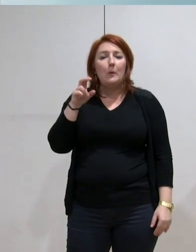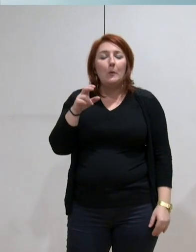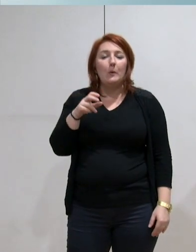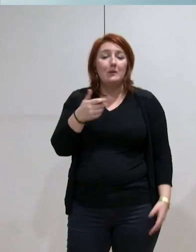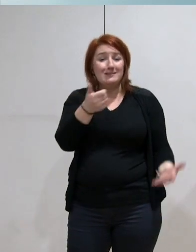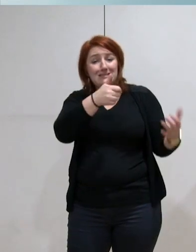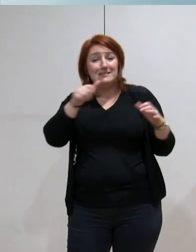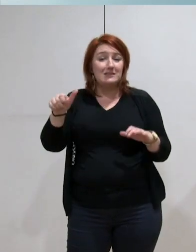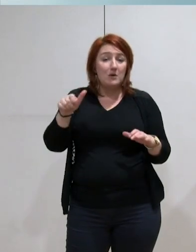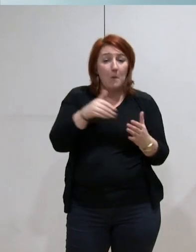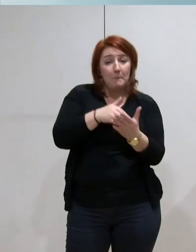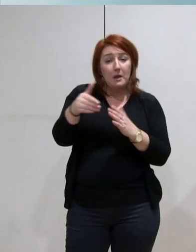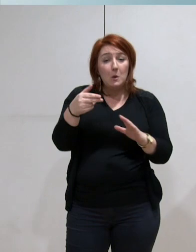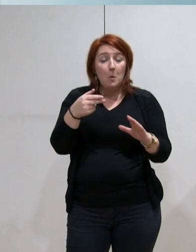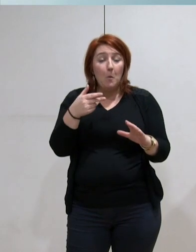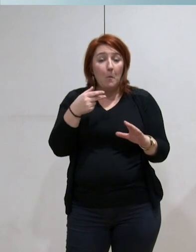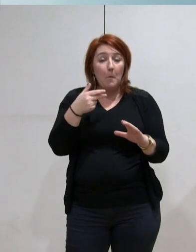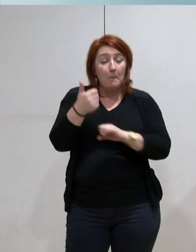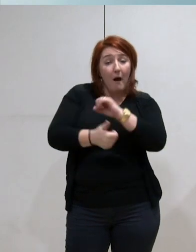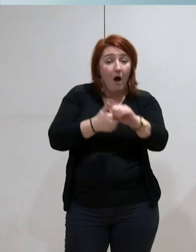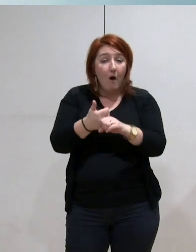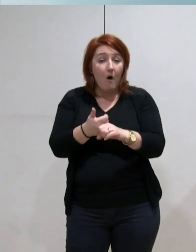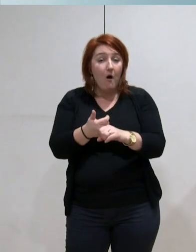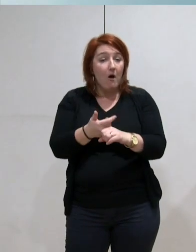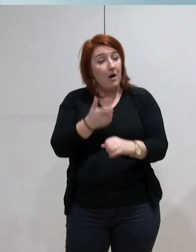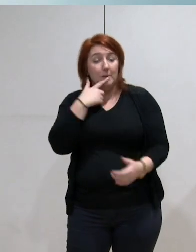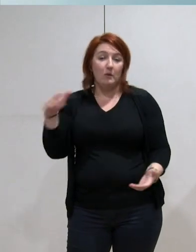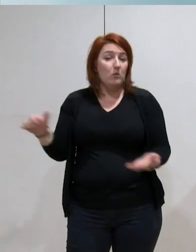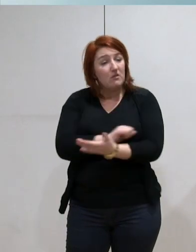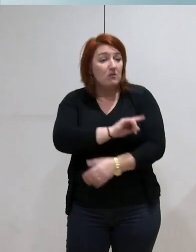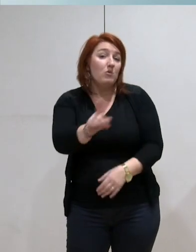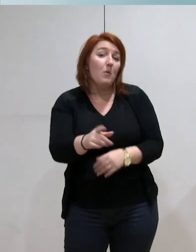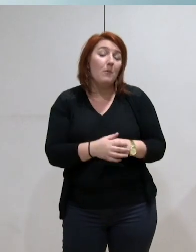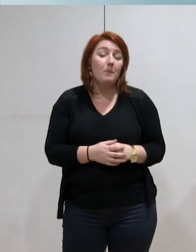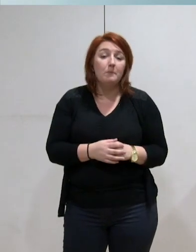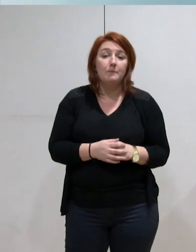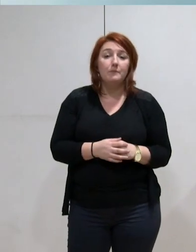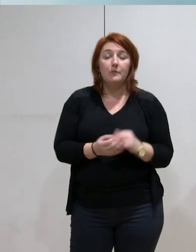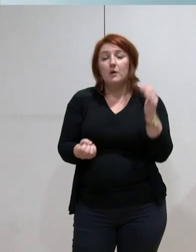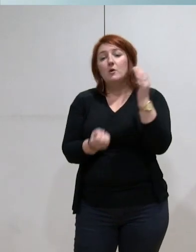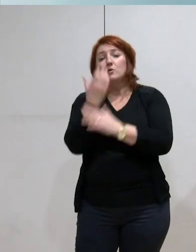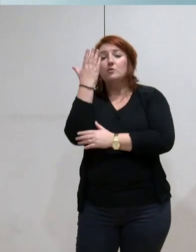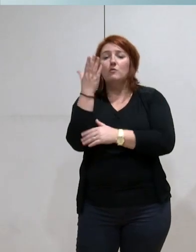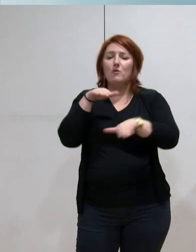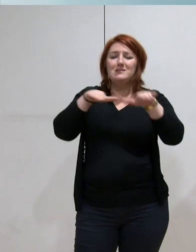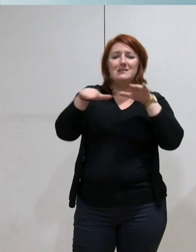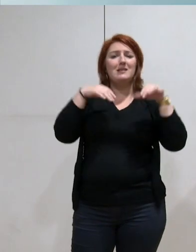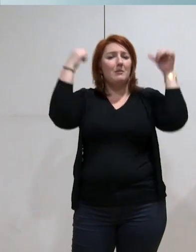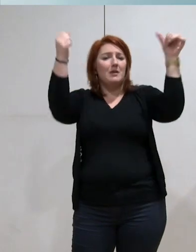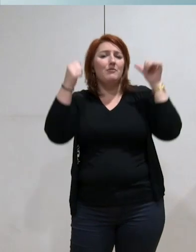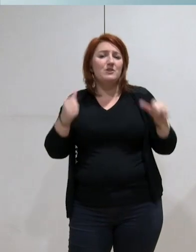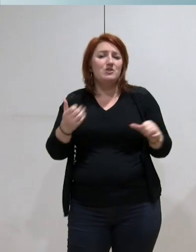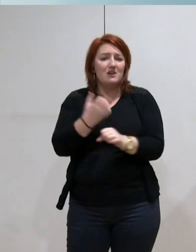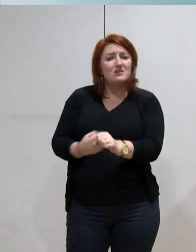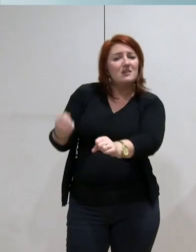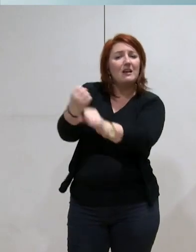aurait pas planifier des investissements pour un nouveau système d'affichage parce que quand vous avez supprimé cela vous il a fallu